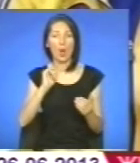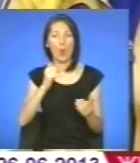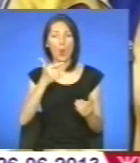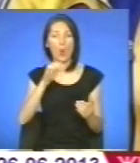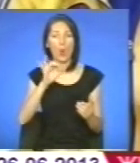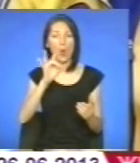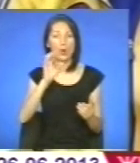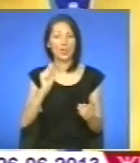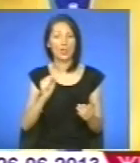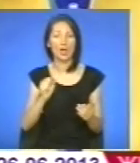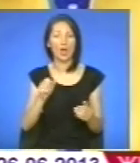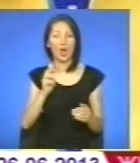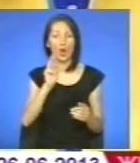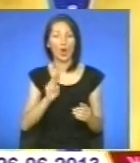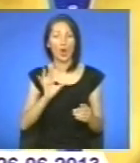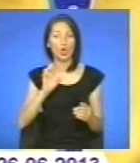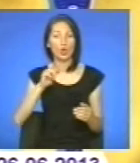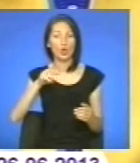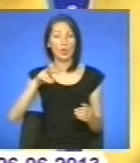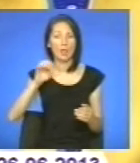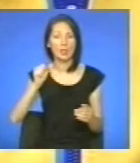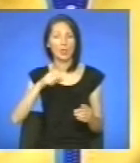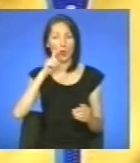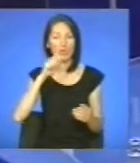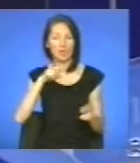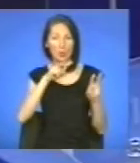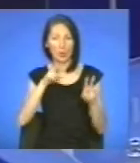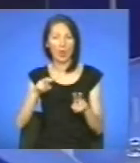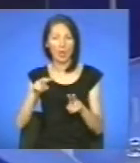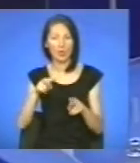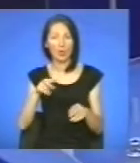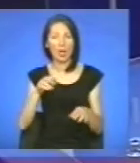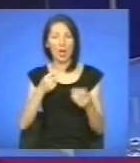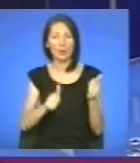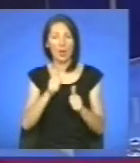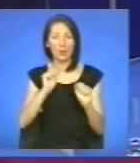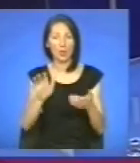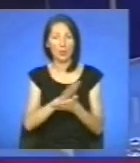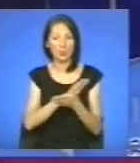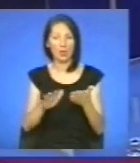Україна. Переглянути матчі тернополяни зможуть безкоштовно. На сьогодні це